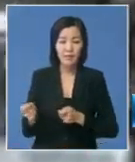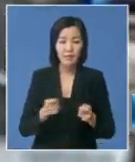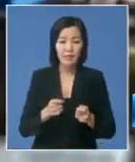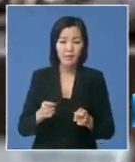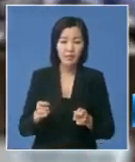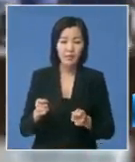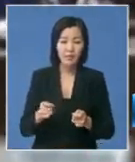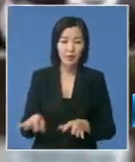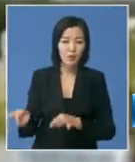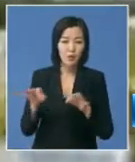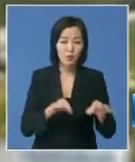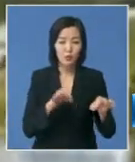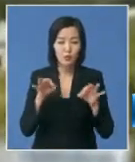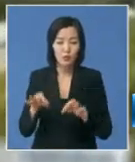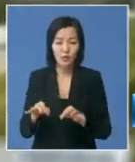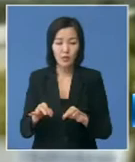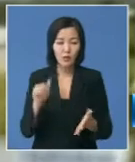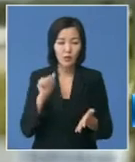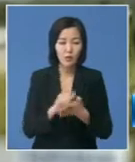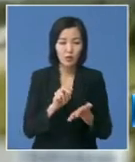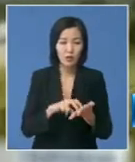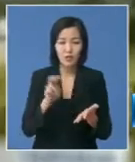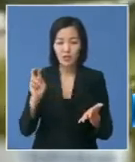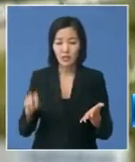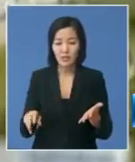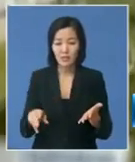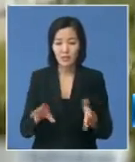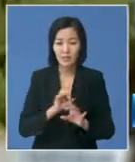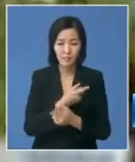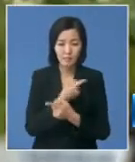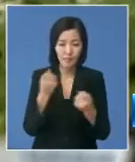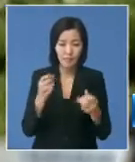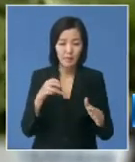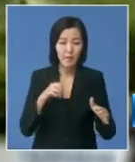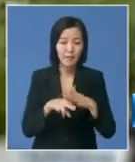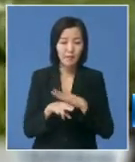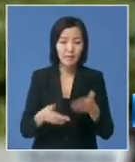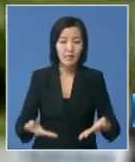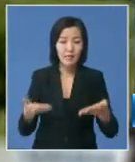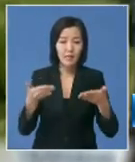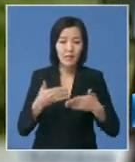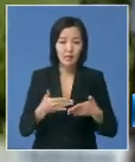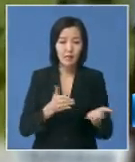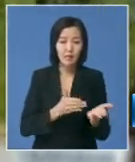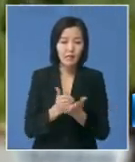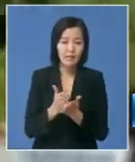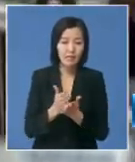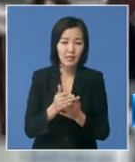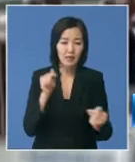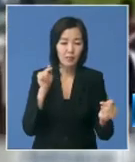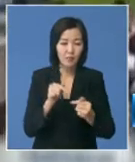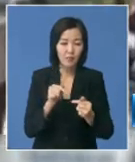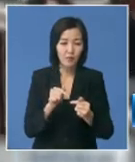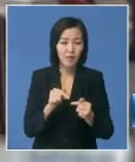Нью-Йорк декларациясынан шығатынын мәлімдеді. Құжат бойынша елге келген мигранттарды қабылдау саясатына қарсы тұстары көп. Және елдегі